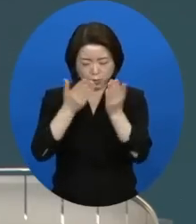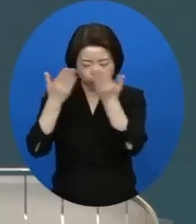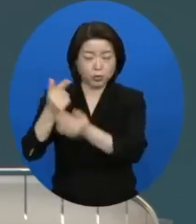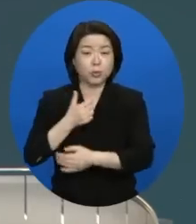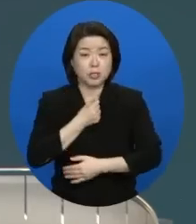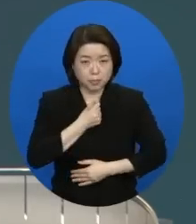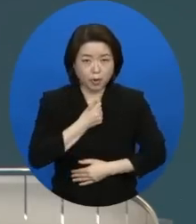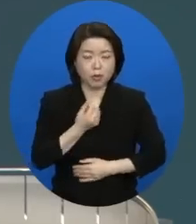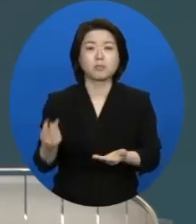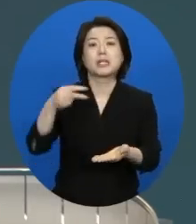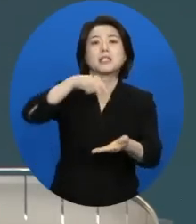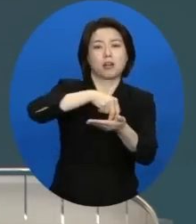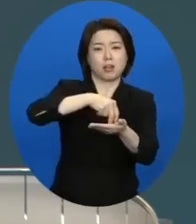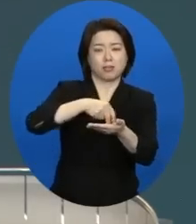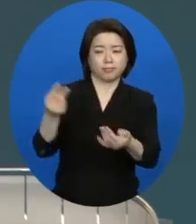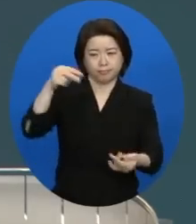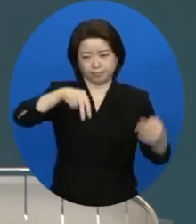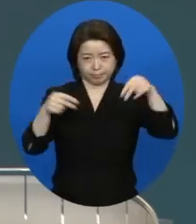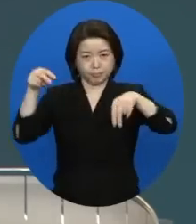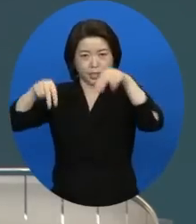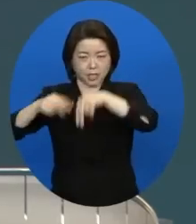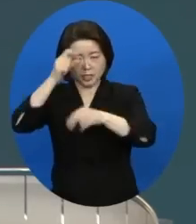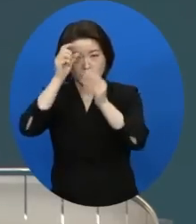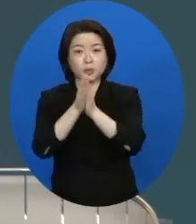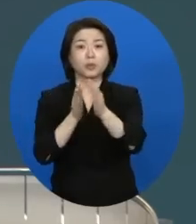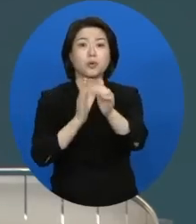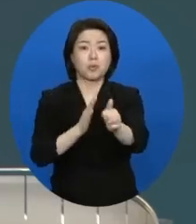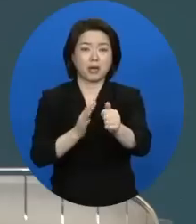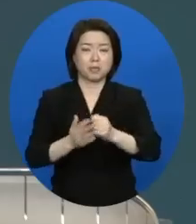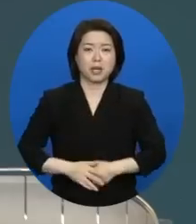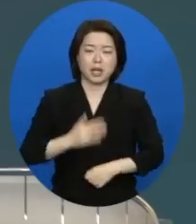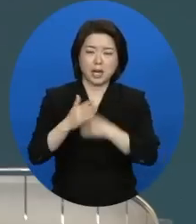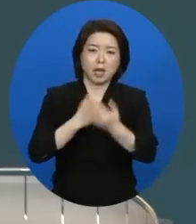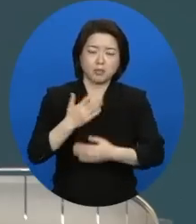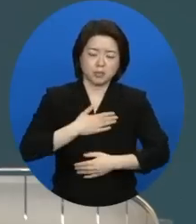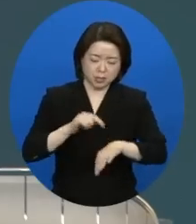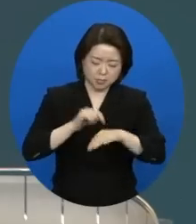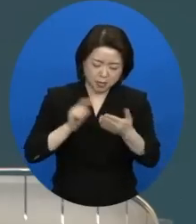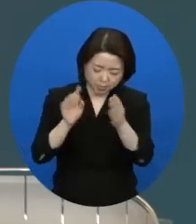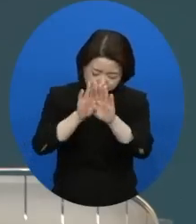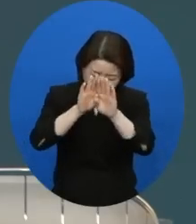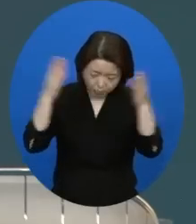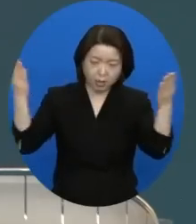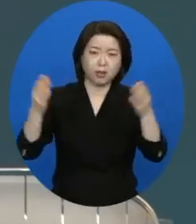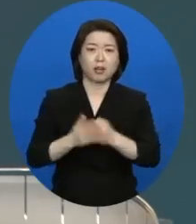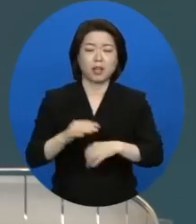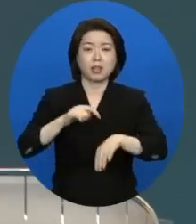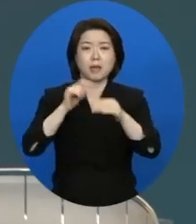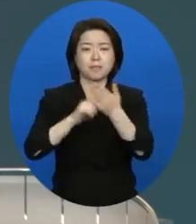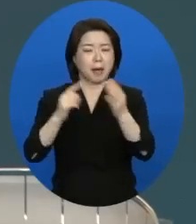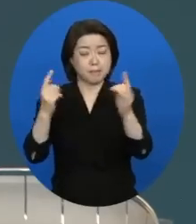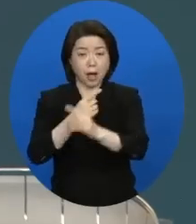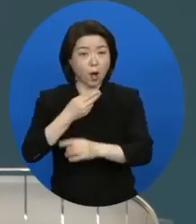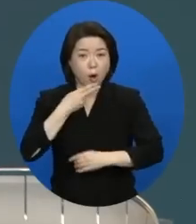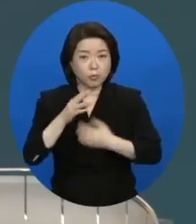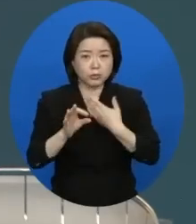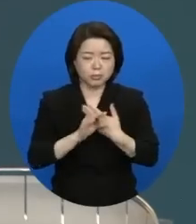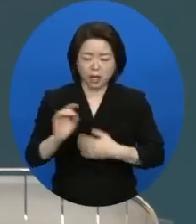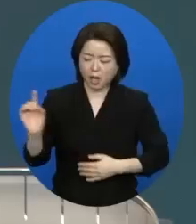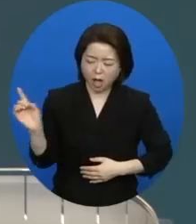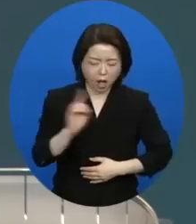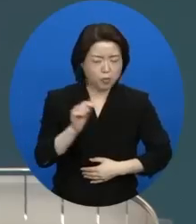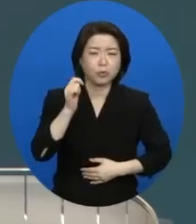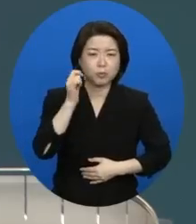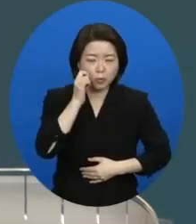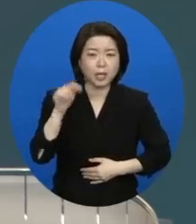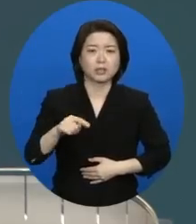분은 일어나서 기도합시다. 하나님, 제 마음을 정말 엽니다. 마음 바꿔지지 않으면 아무것도 못할